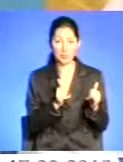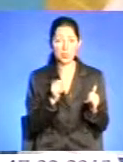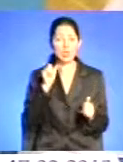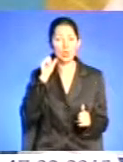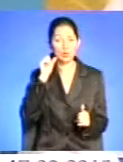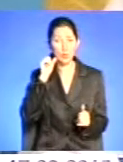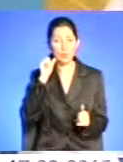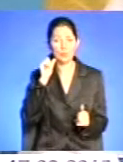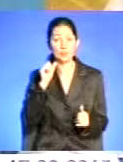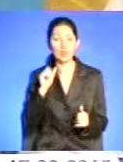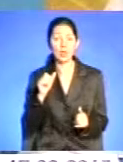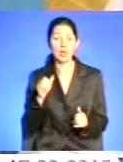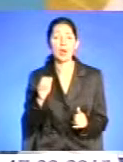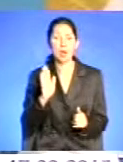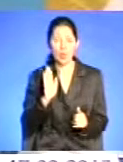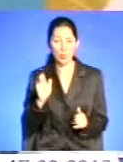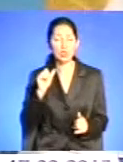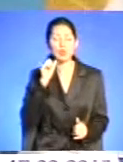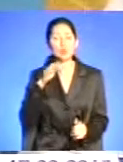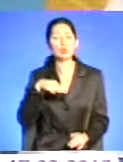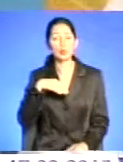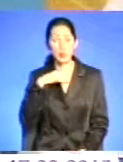цукром, його буде достатньо, і